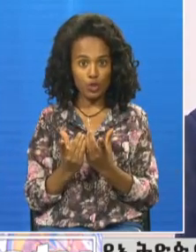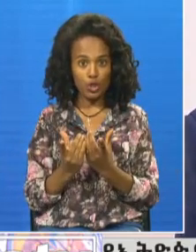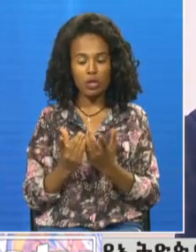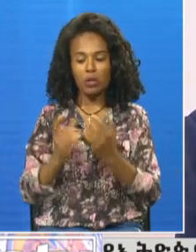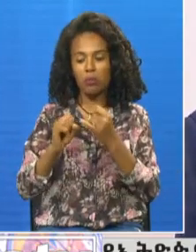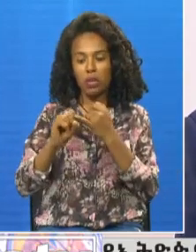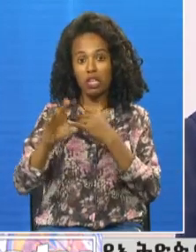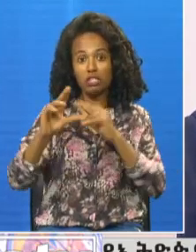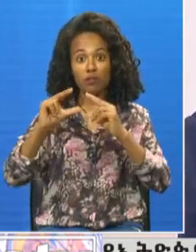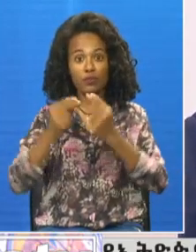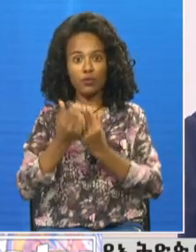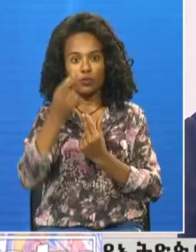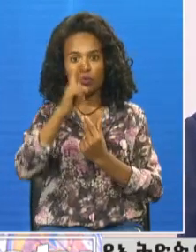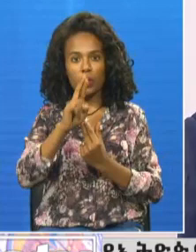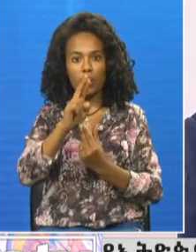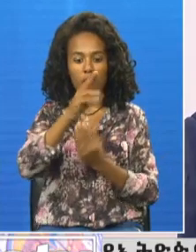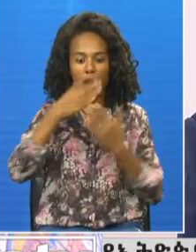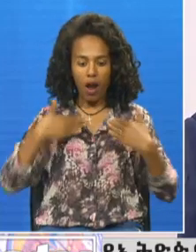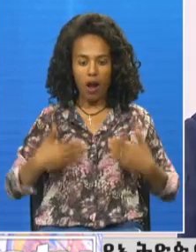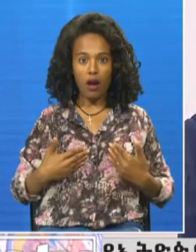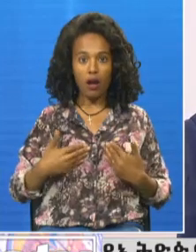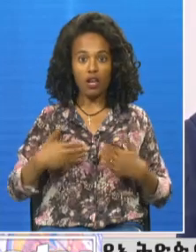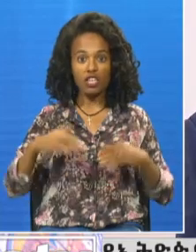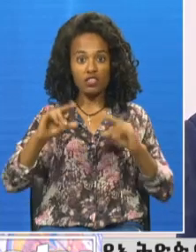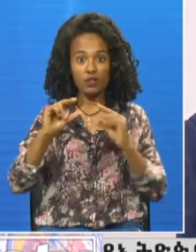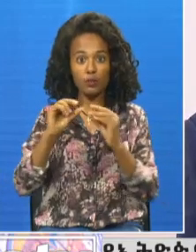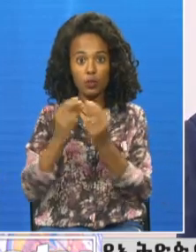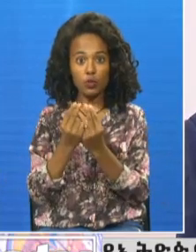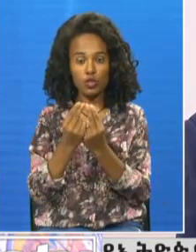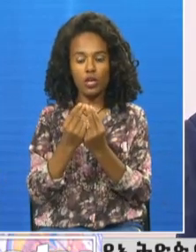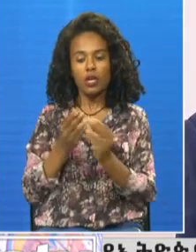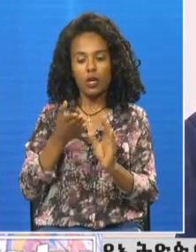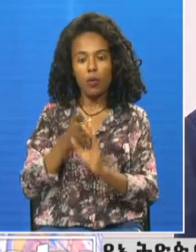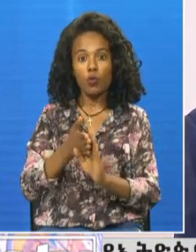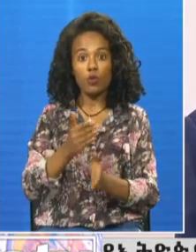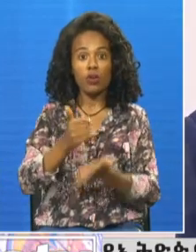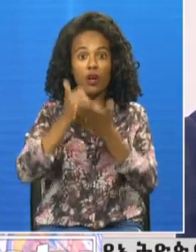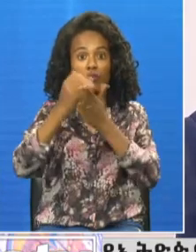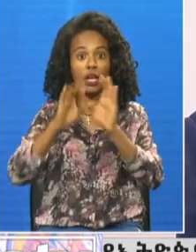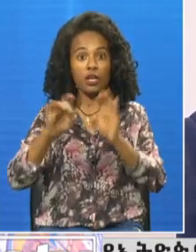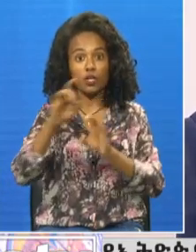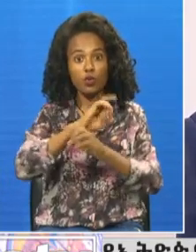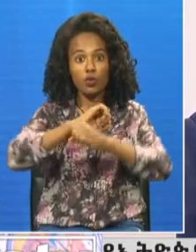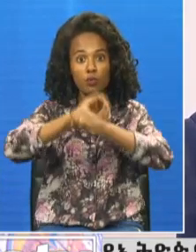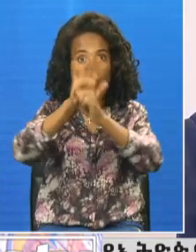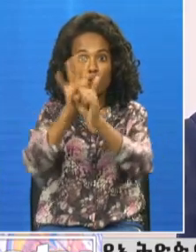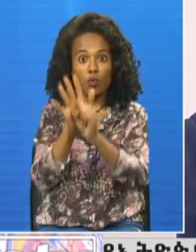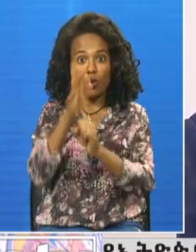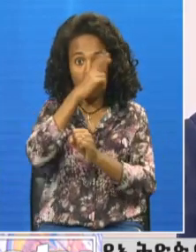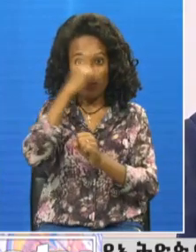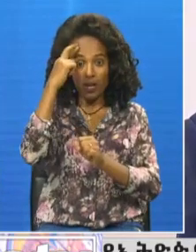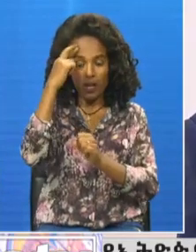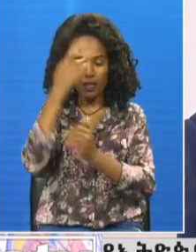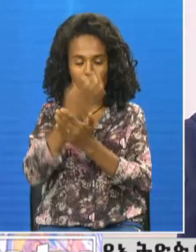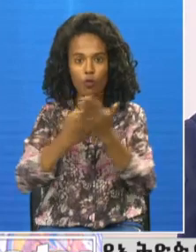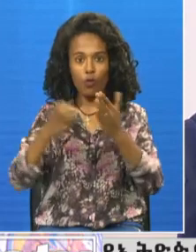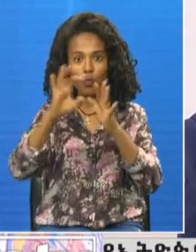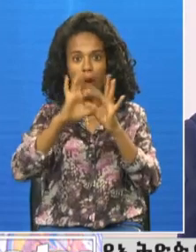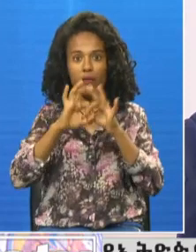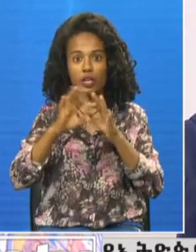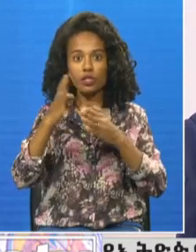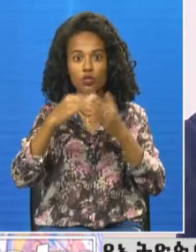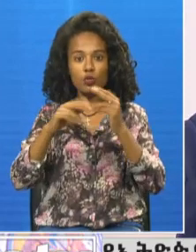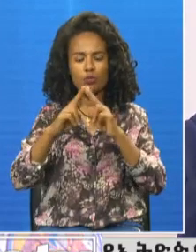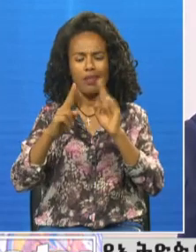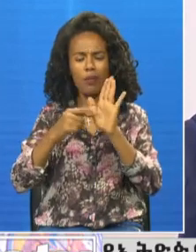ያለባቸው ማለትም እነዚህ የመተንፈሻ አካላት የምንላቸው፣ ሌሎች ካንሰር፣ ኩላሊት፣ ስኳር፣ ልብ የመሳሰሉት የጤና ችግር ያሉባቸው